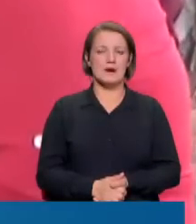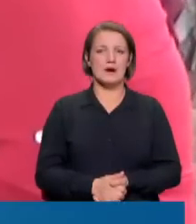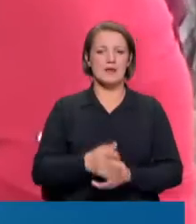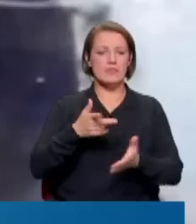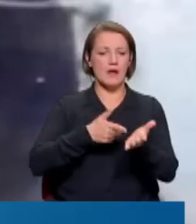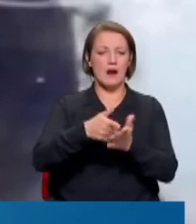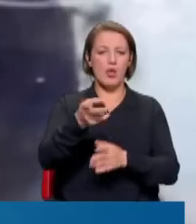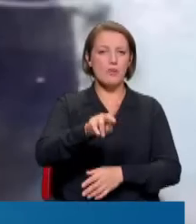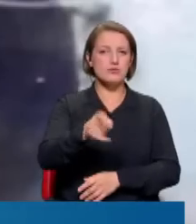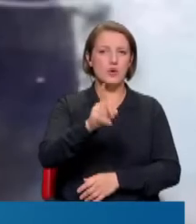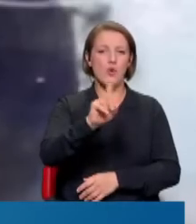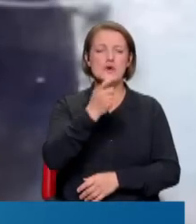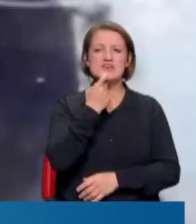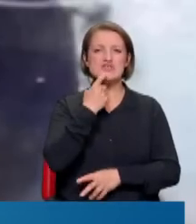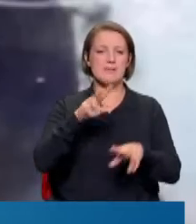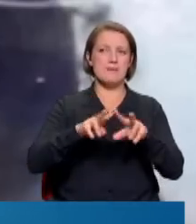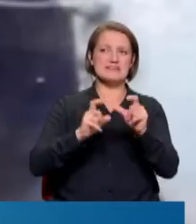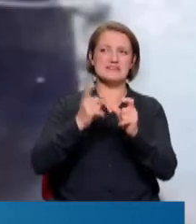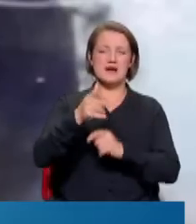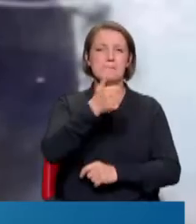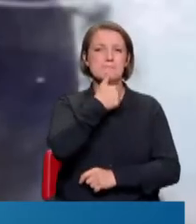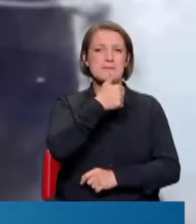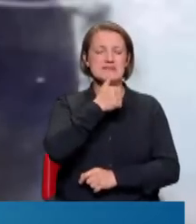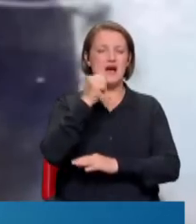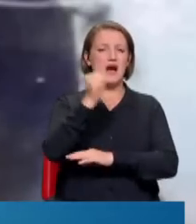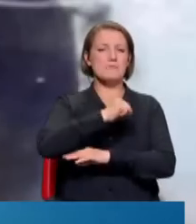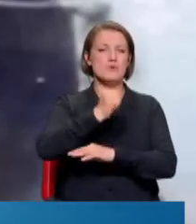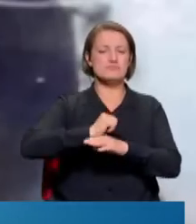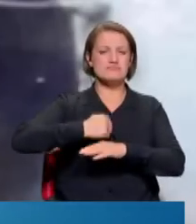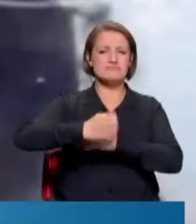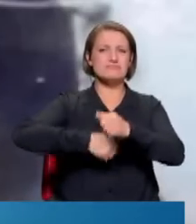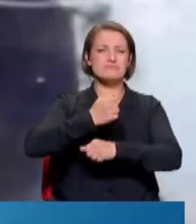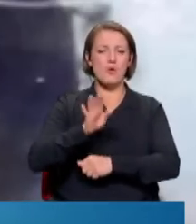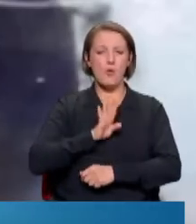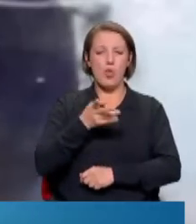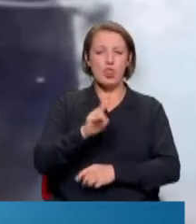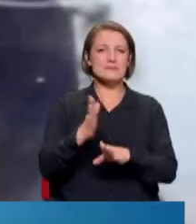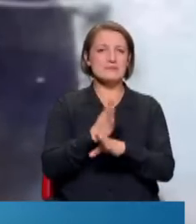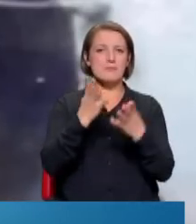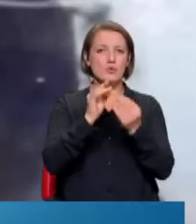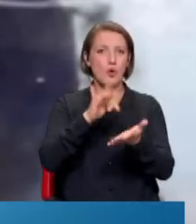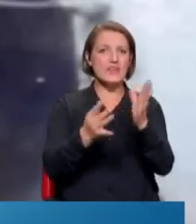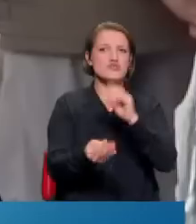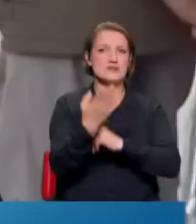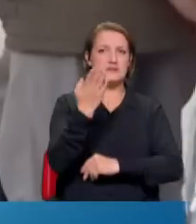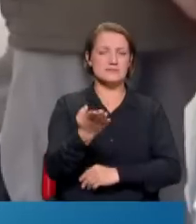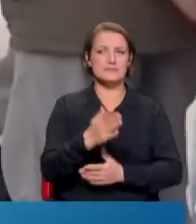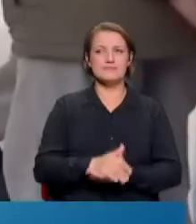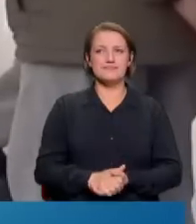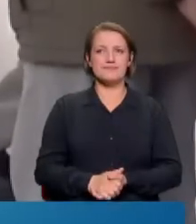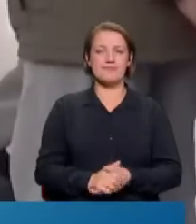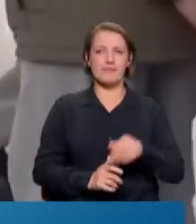tarlada ölü bulunmuştu 10 yaşındaki Mehmet Sıddık babasının kamyonetle üzerinden geçip oğlunun ölümüne sebep olduğu ortaya